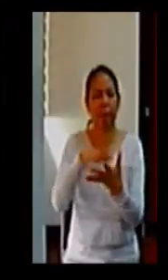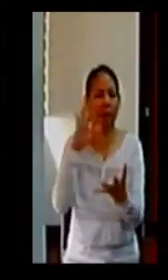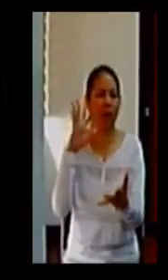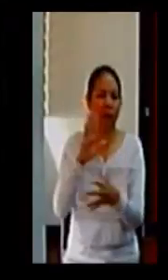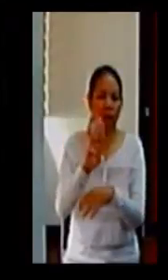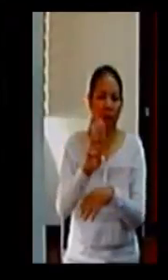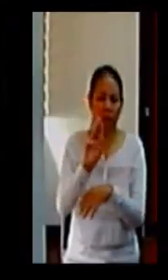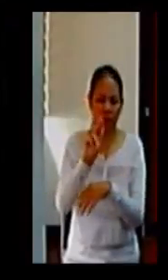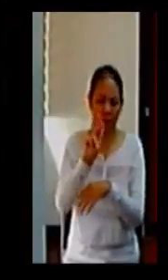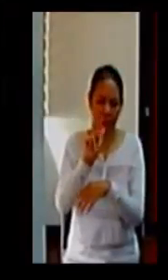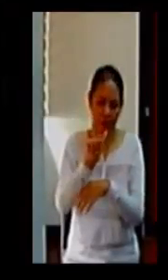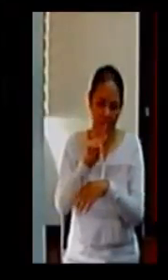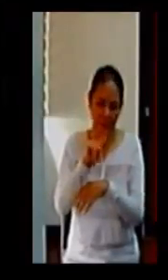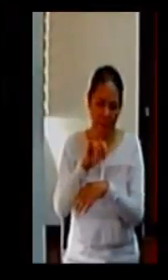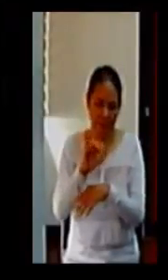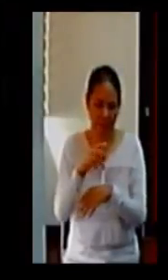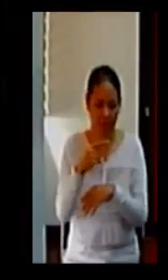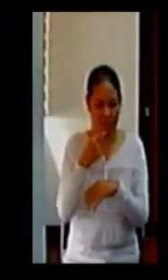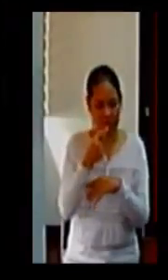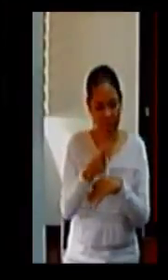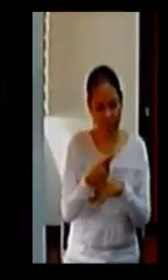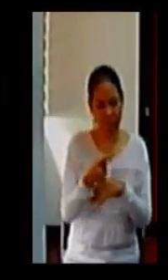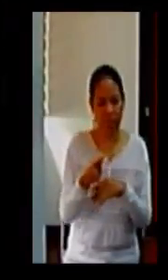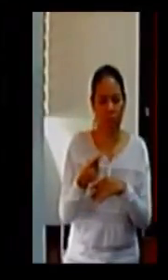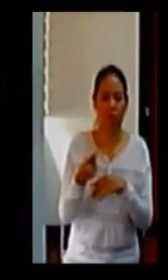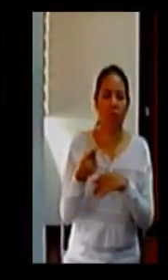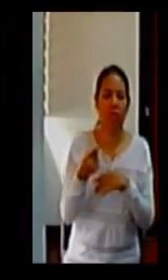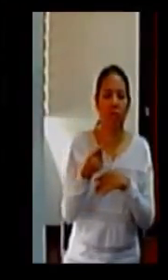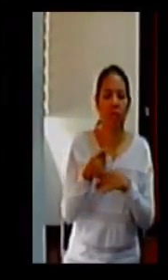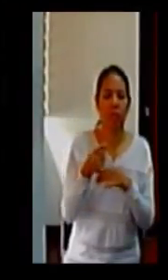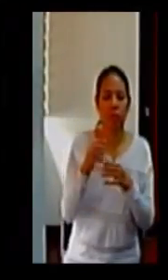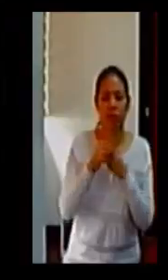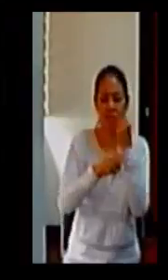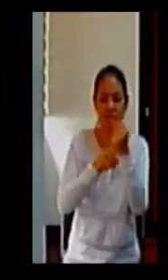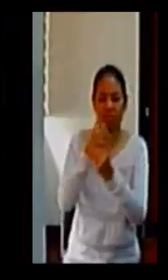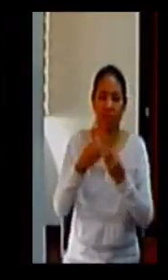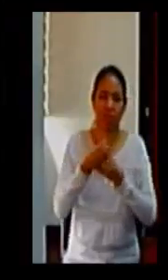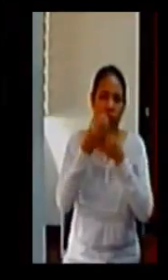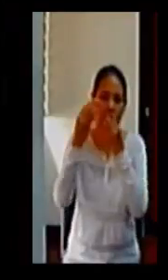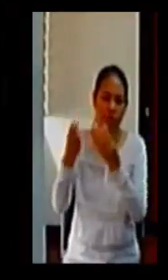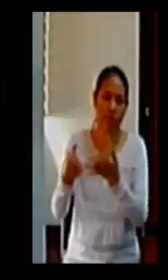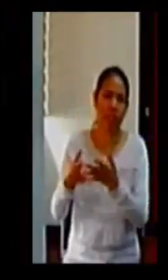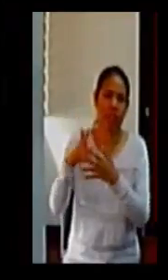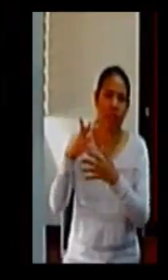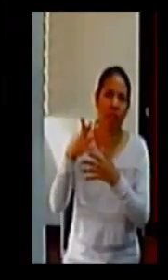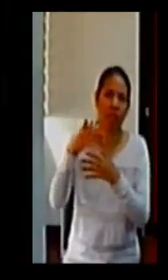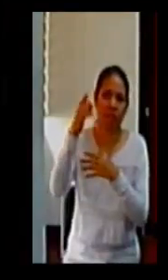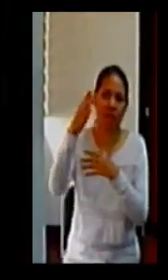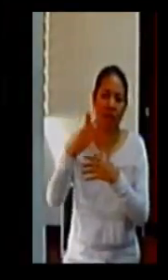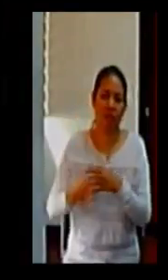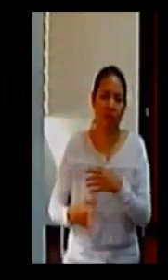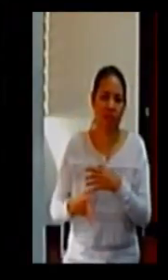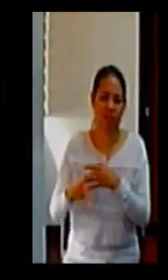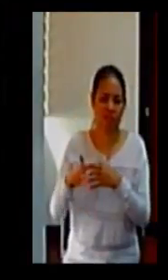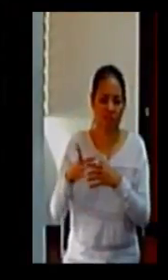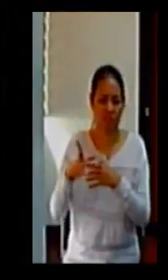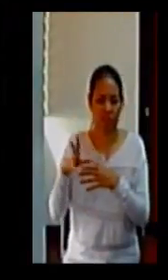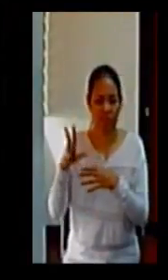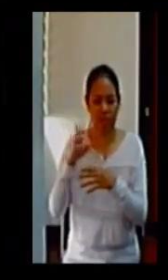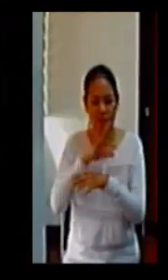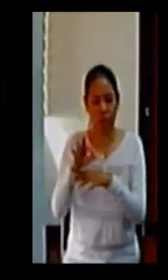nating isacrifice to the gods of the rice and to the gods of life is baboy, eh kailangan maglalabas ka ng